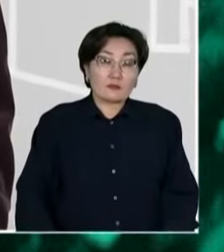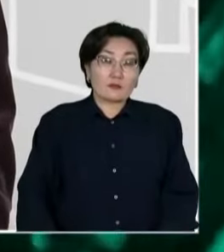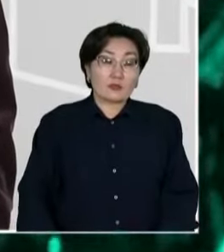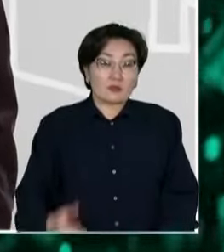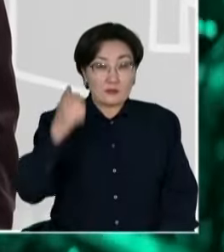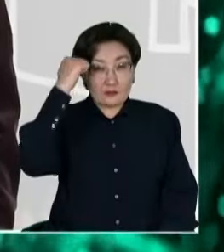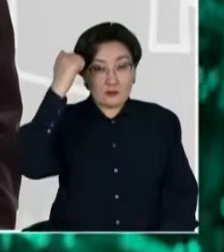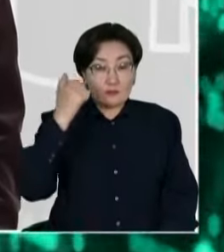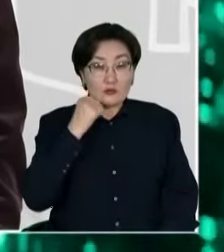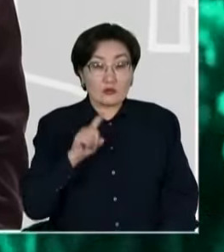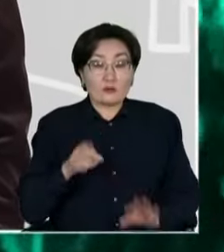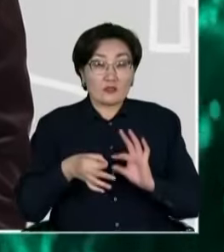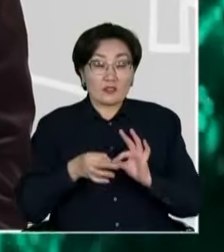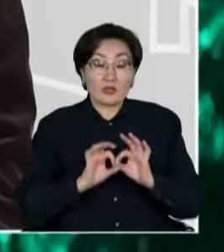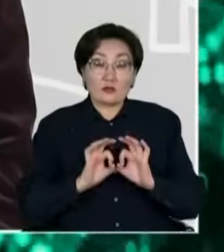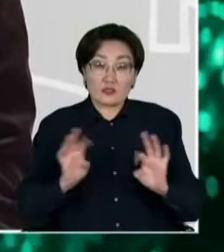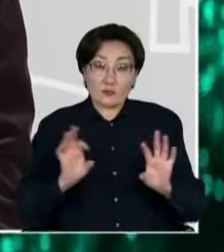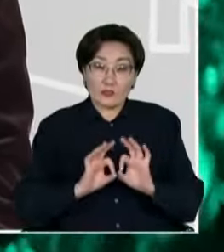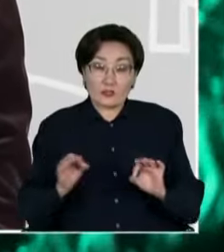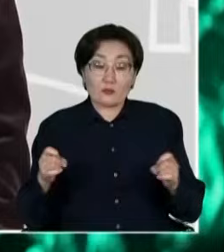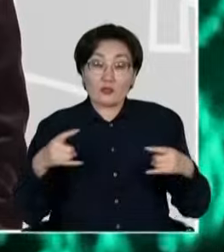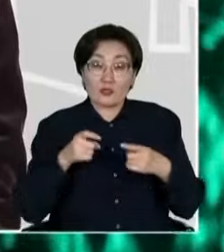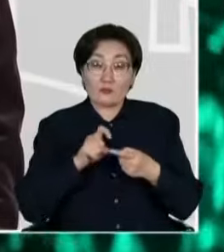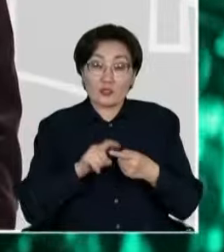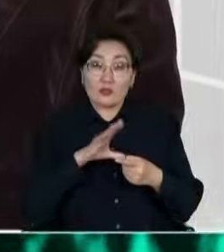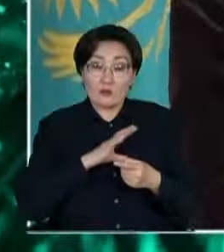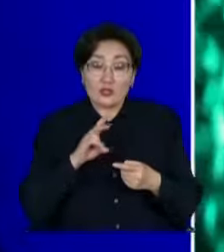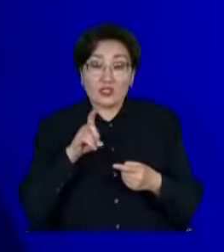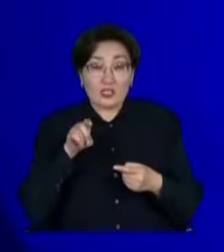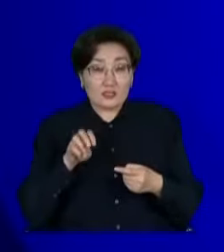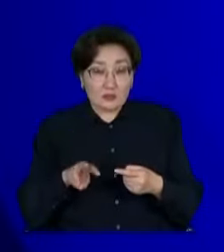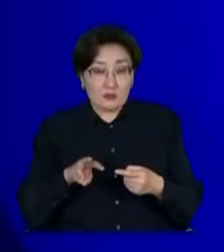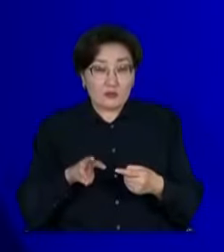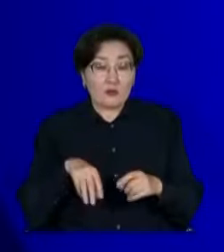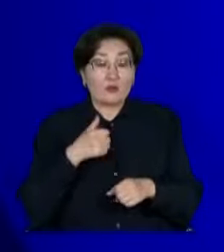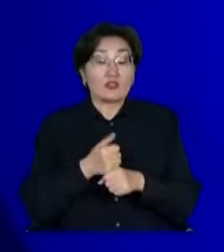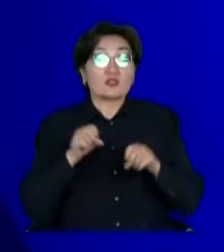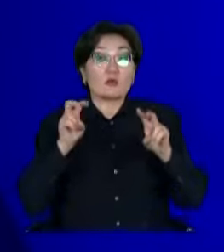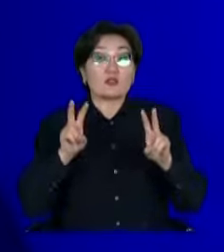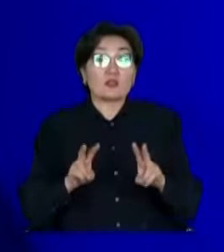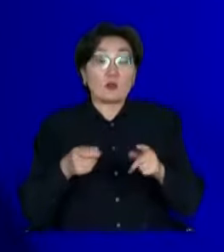Спасибо, Наузым, за подробное разъяснение. С нами на связи была Наузым Даулетбек Тегы, главный